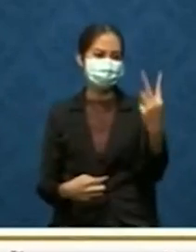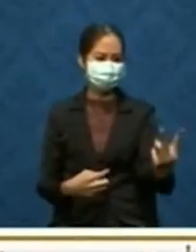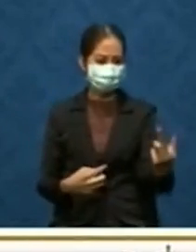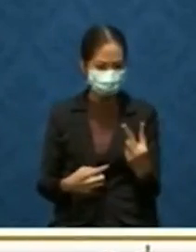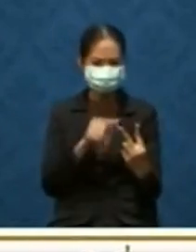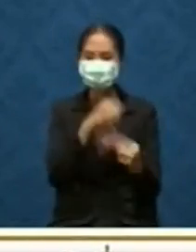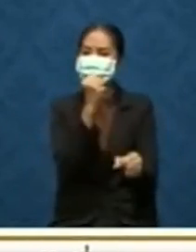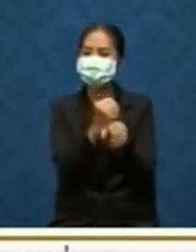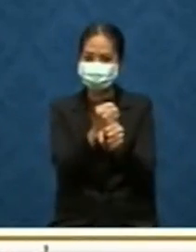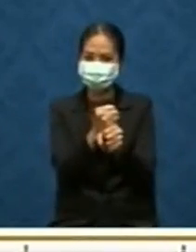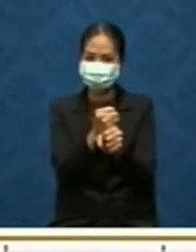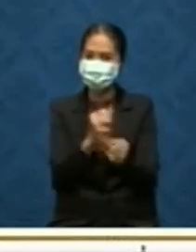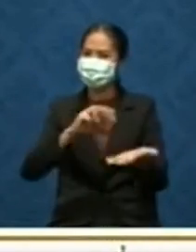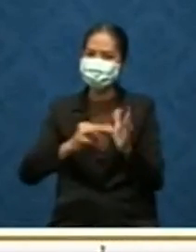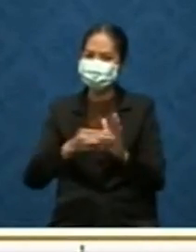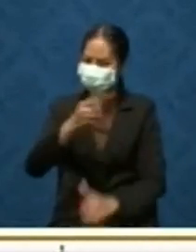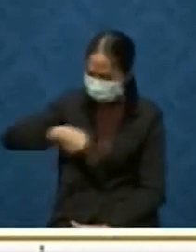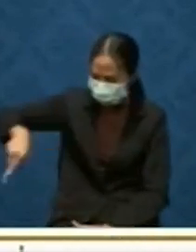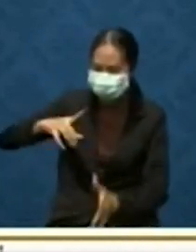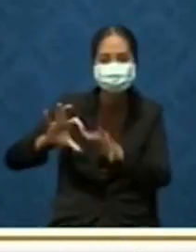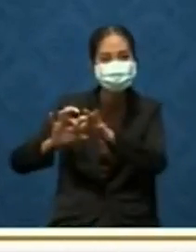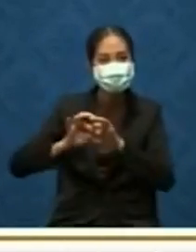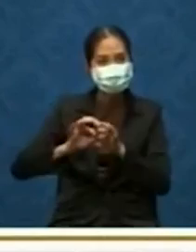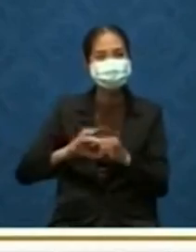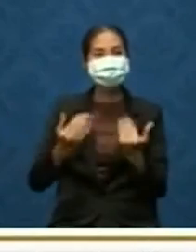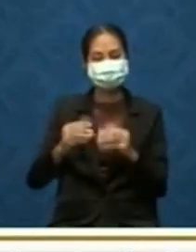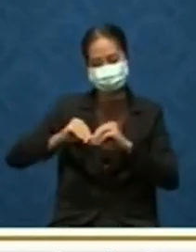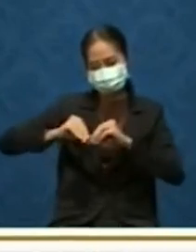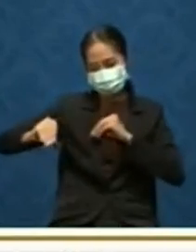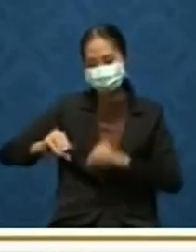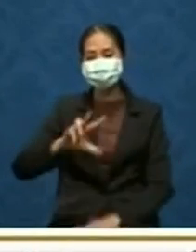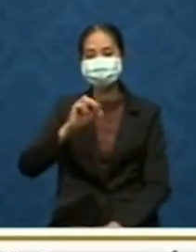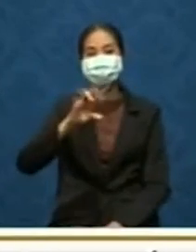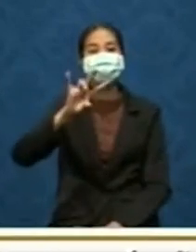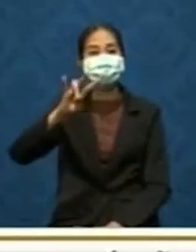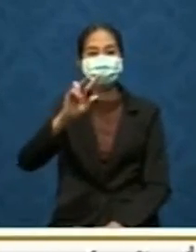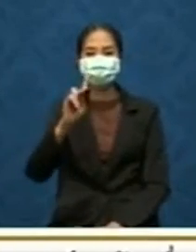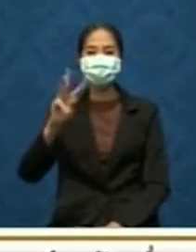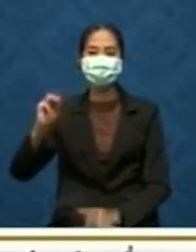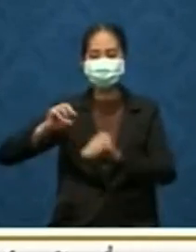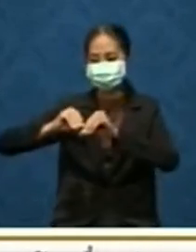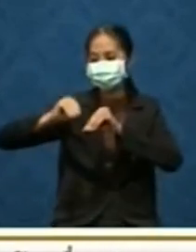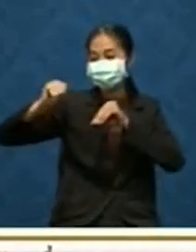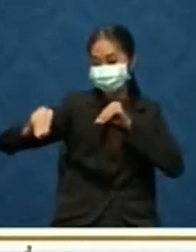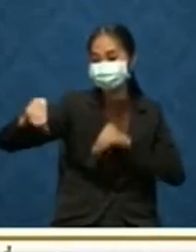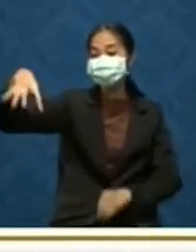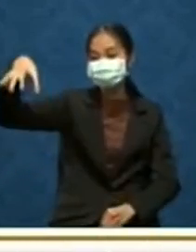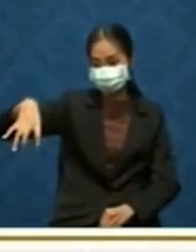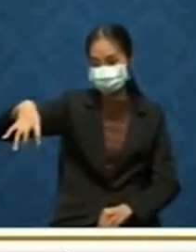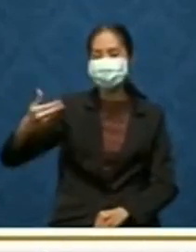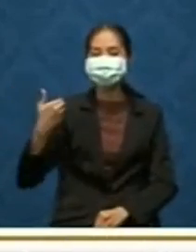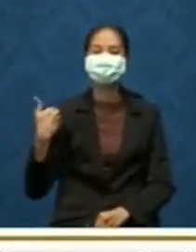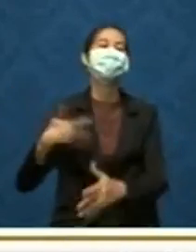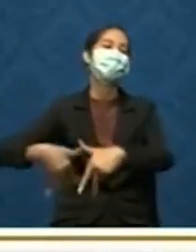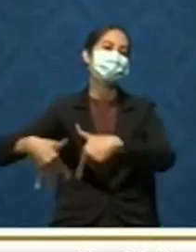พวกเราทุกคน37กิโลเมตรจากตรงนี้ครับมีประชาชน 2